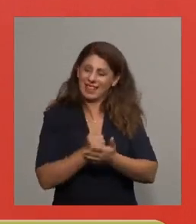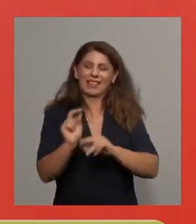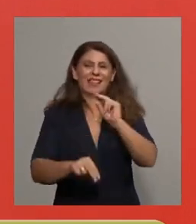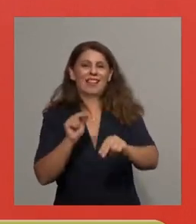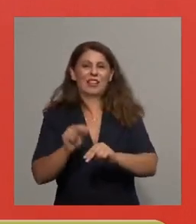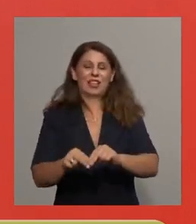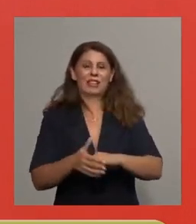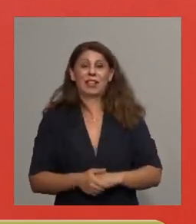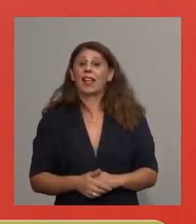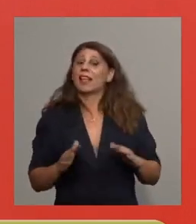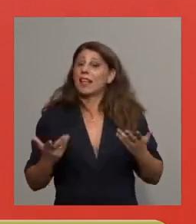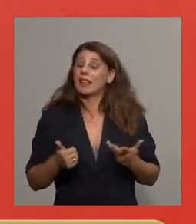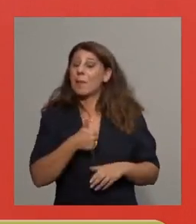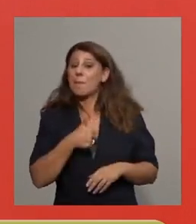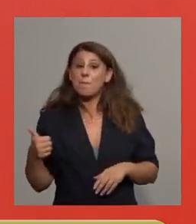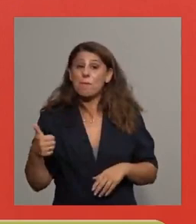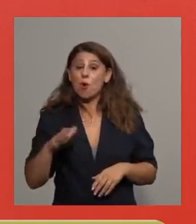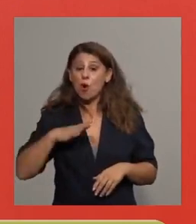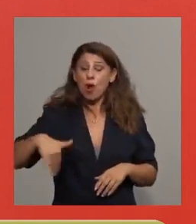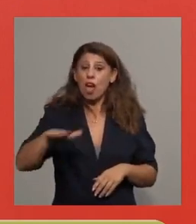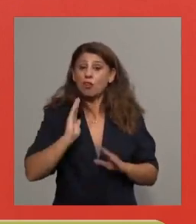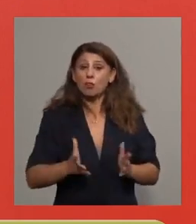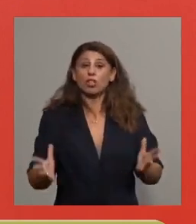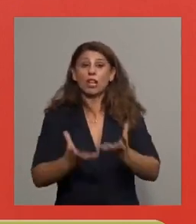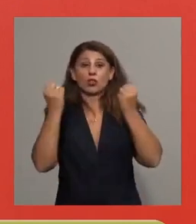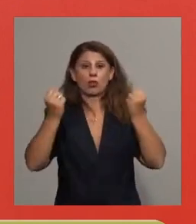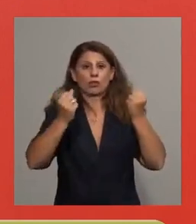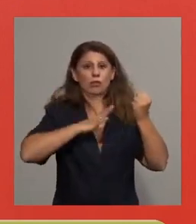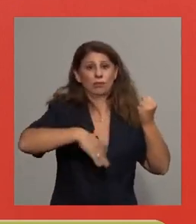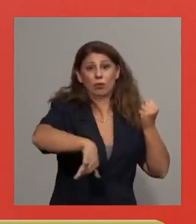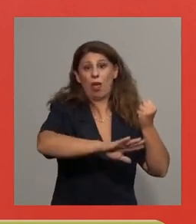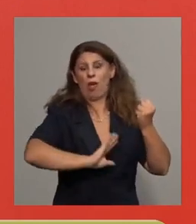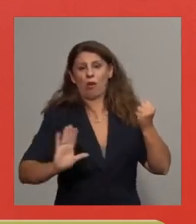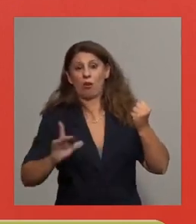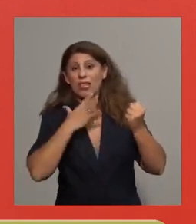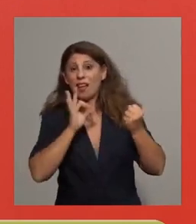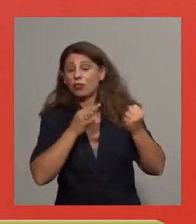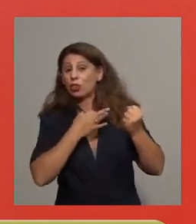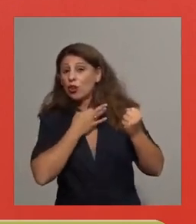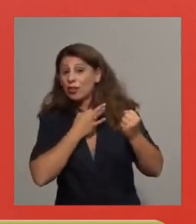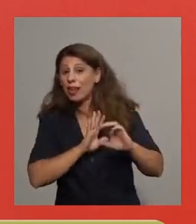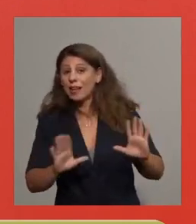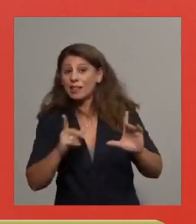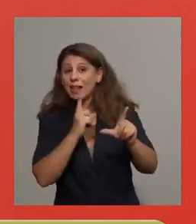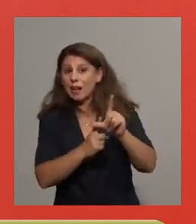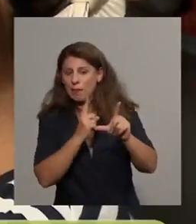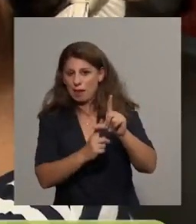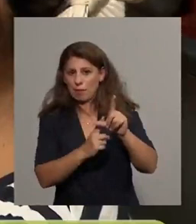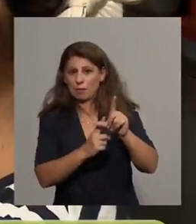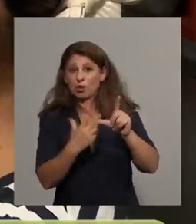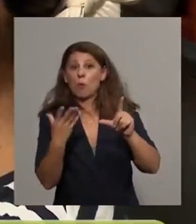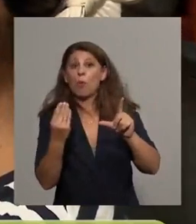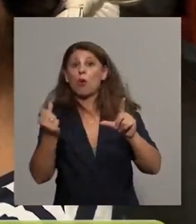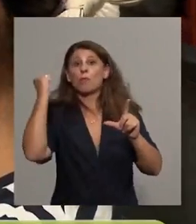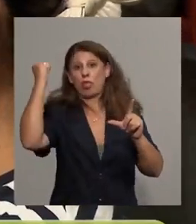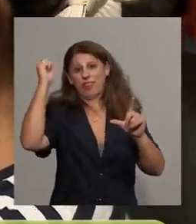εκλογές. Γιατί μόνο ο λαός μπορεί να σώσει το λαό και γι' αυτό χρειάζεται ΚΚΕ πολύ